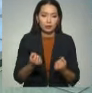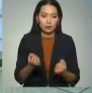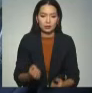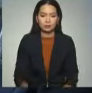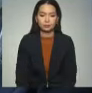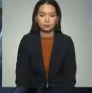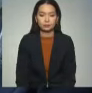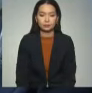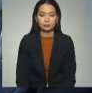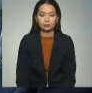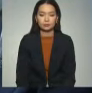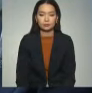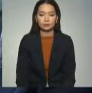автомобилей.